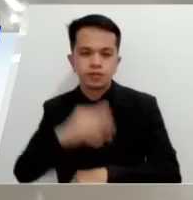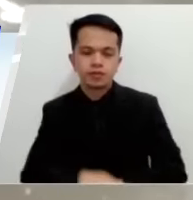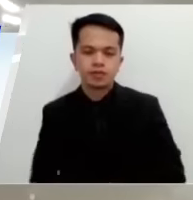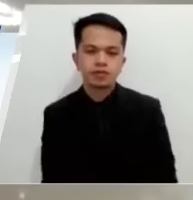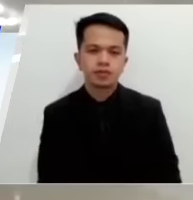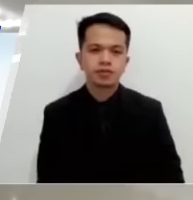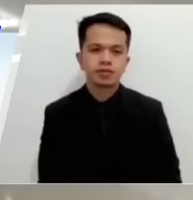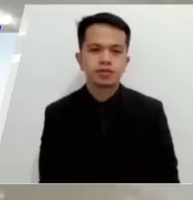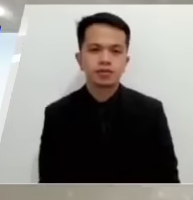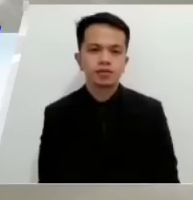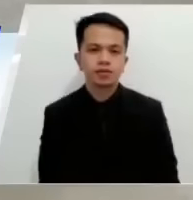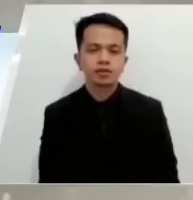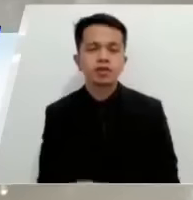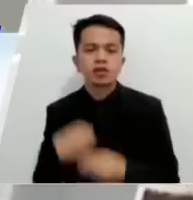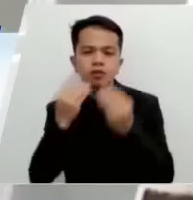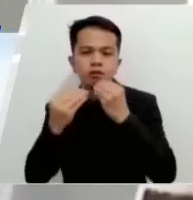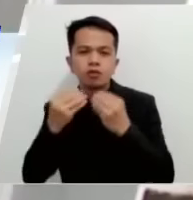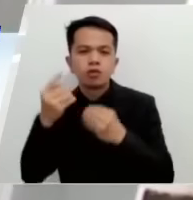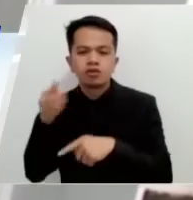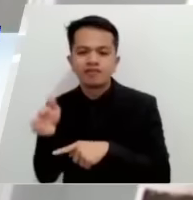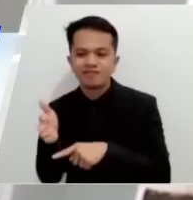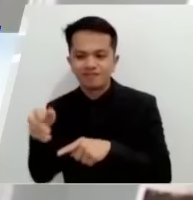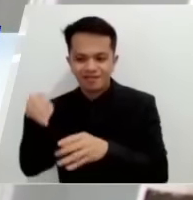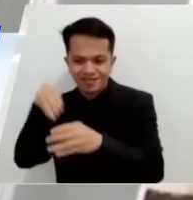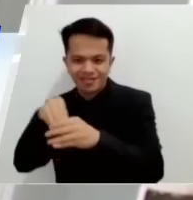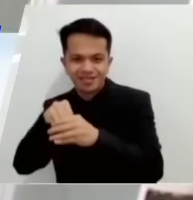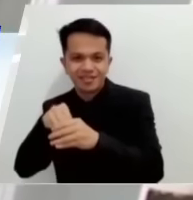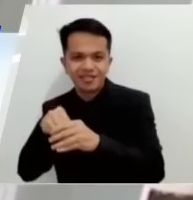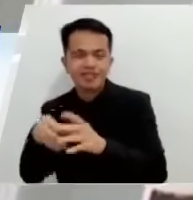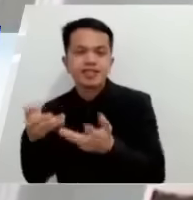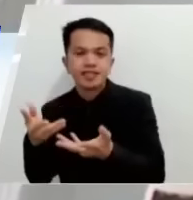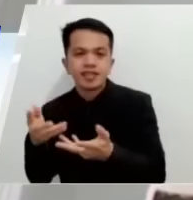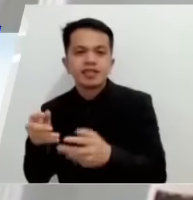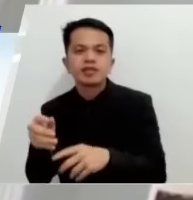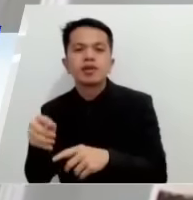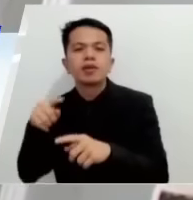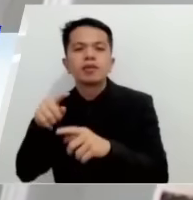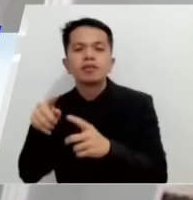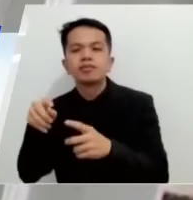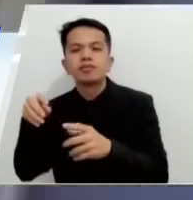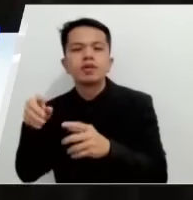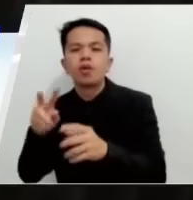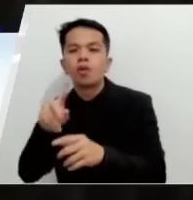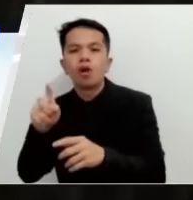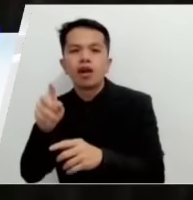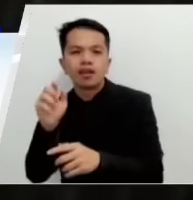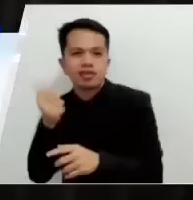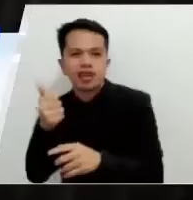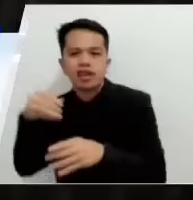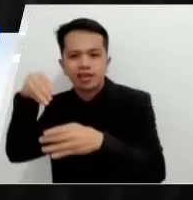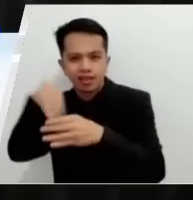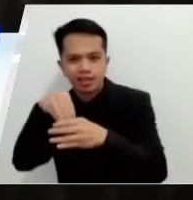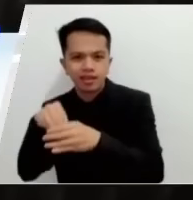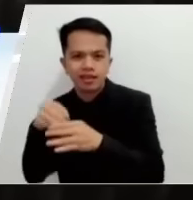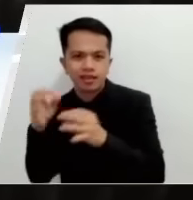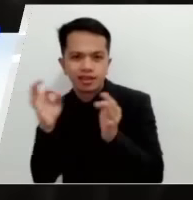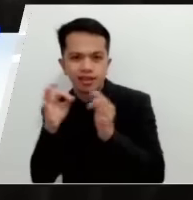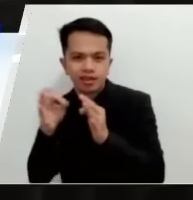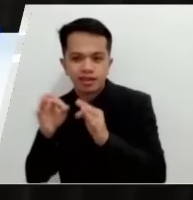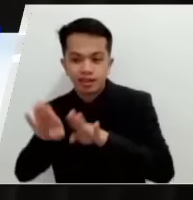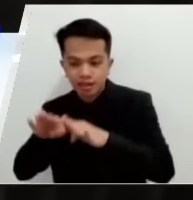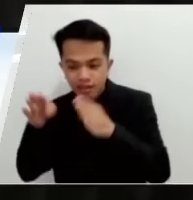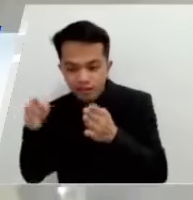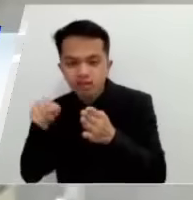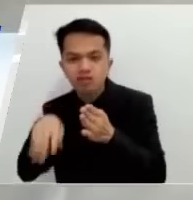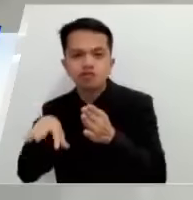Pagkain para sa isdang nakalagay sa pabalat ng 110 na plastic na ito na nakasilid sa apat na sako. Pero pag binuklat ang loob ng bawat